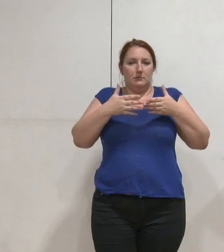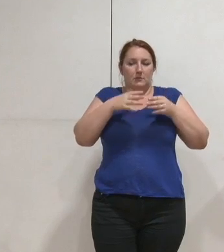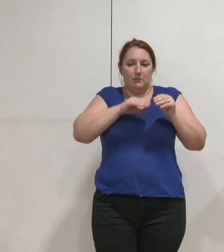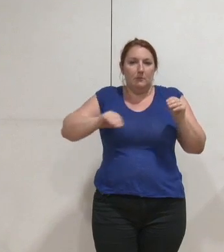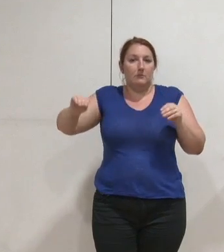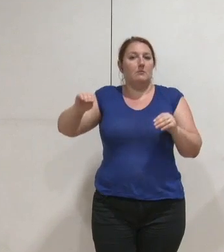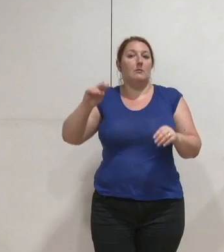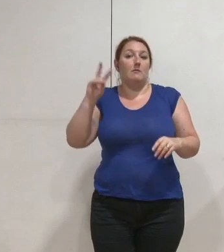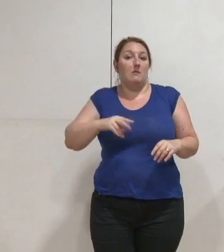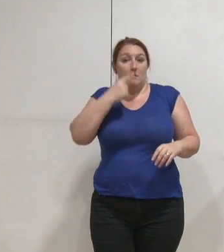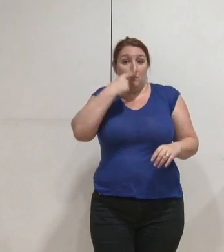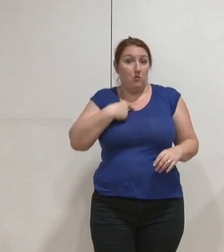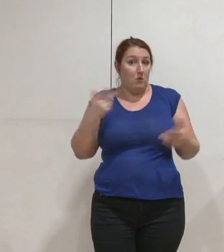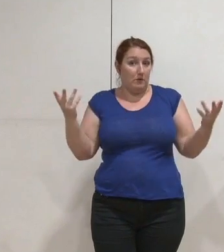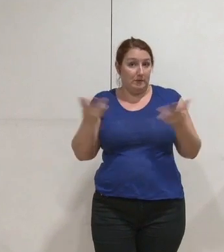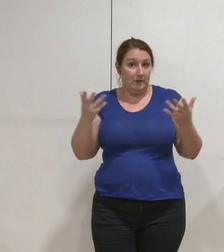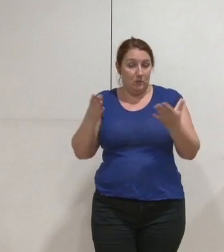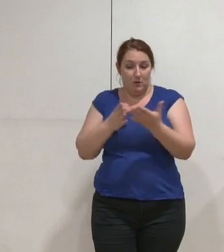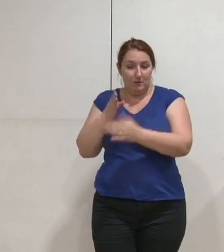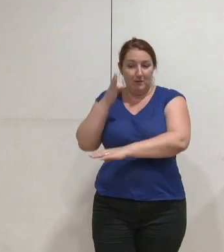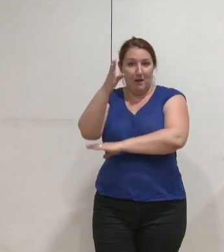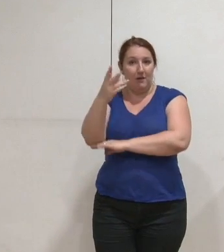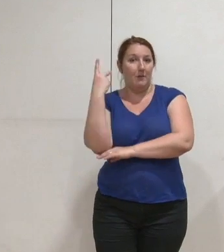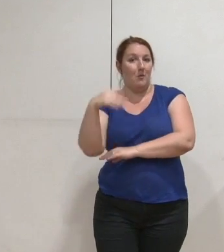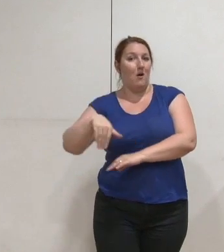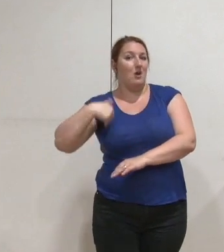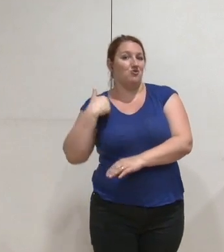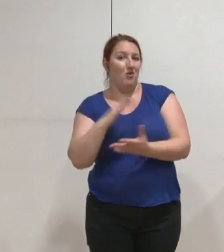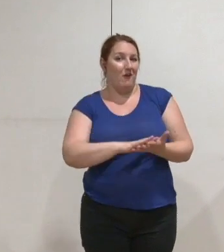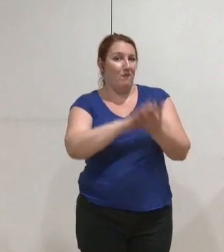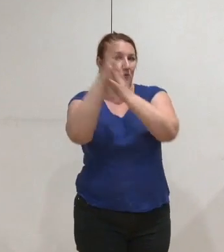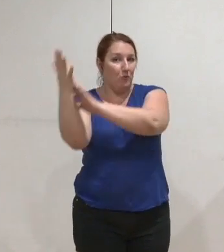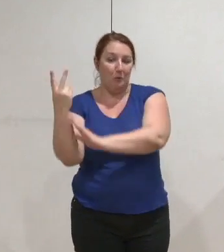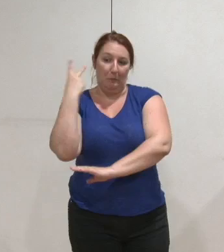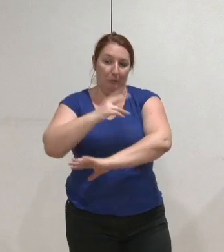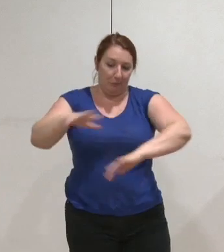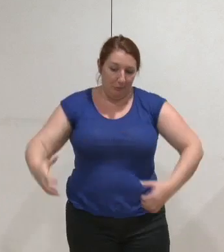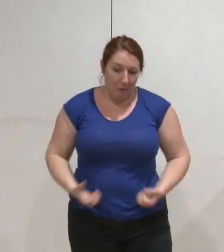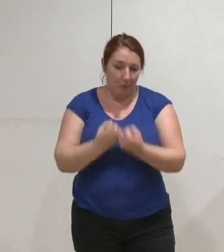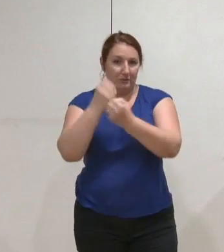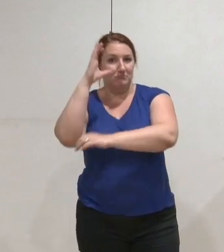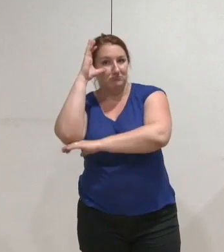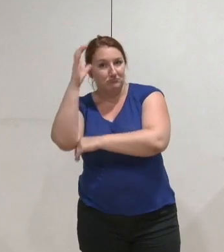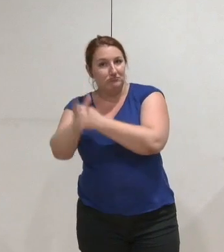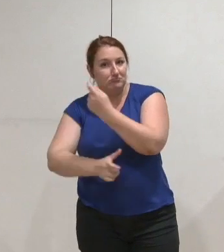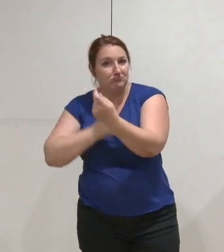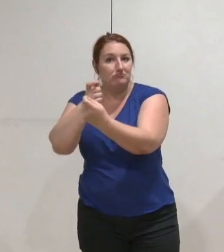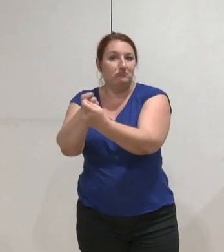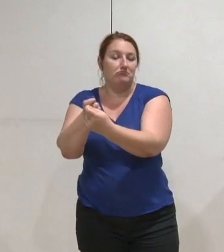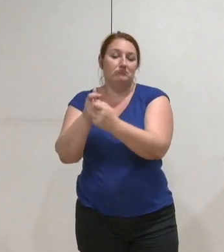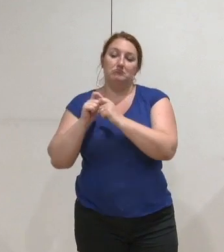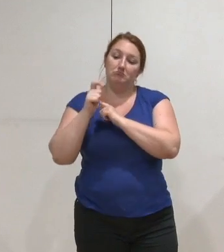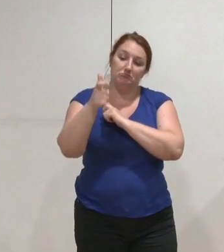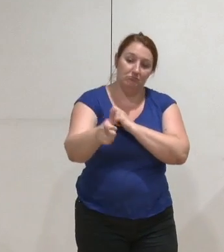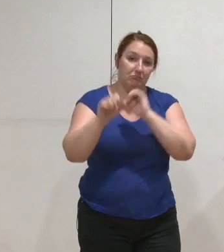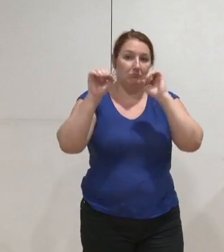vois surtout une évolution carrière de nos agents la prise en compte de leurs compétences et qui permettent effectivement derrière